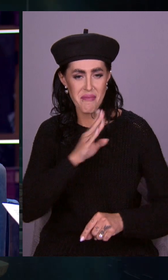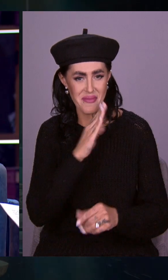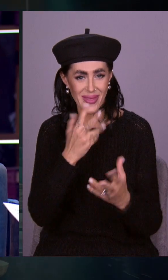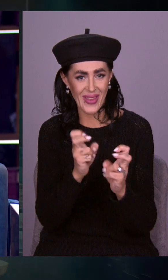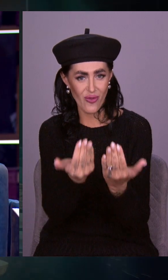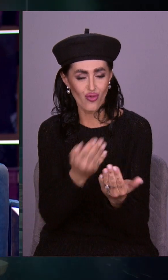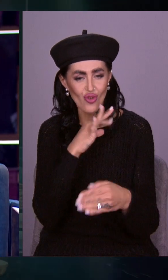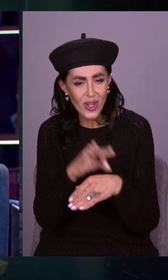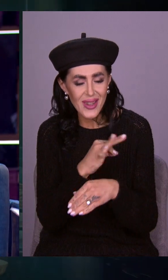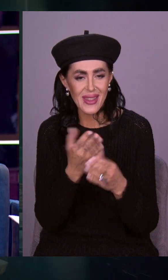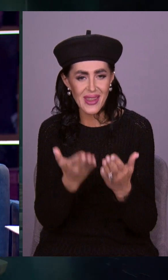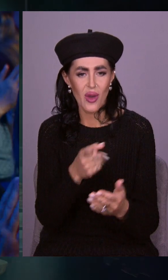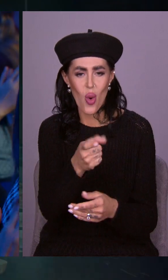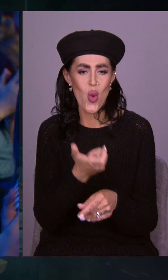так.